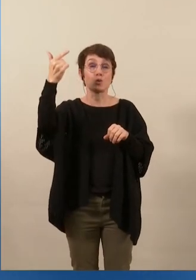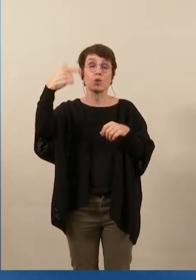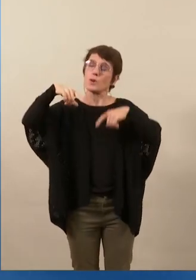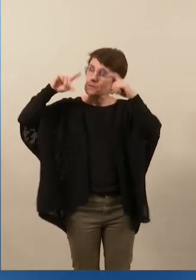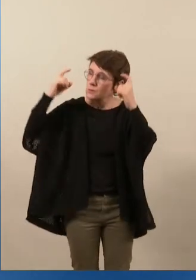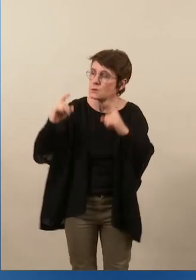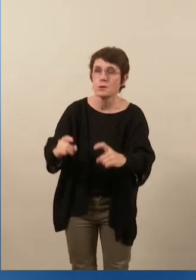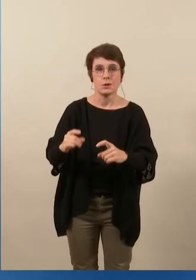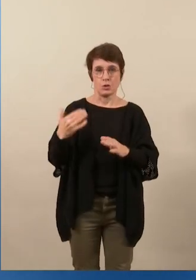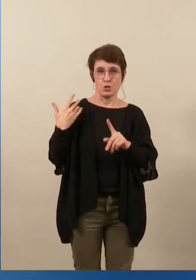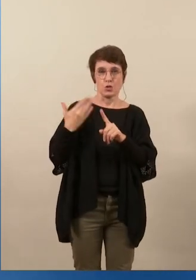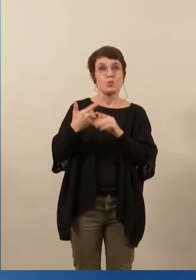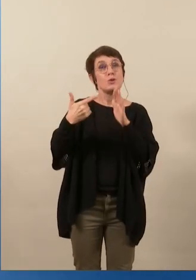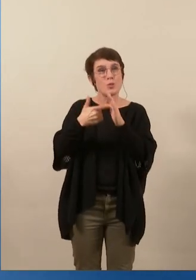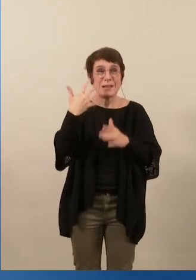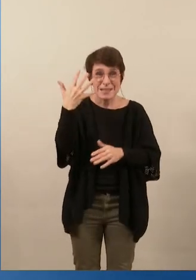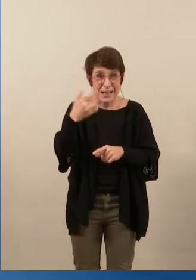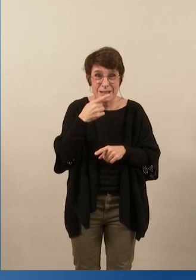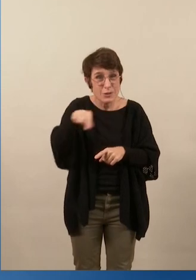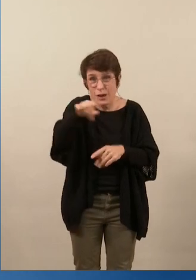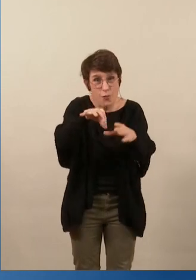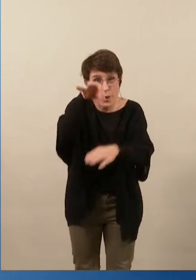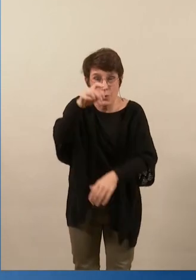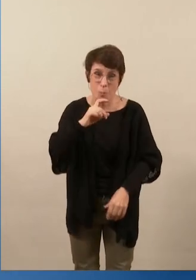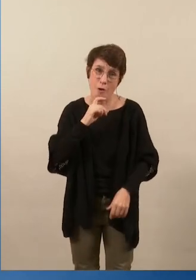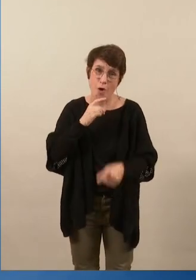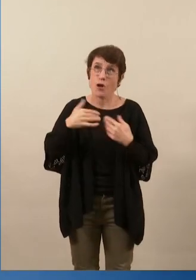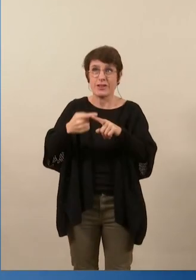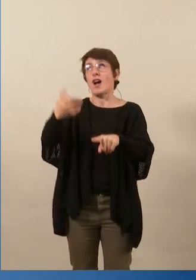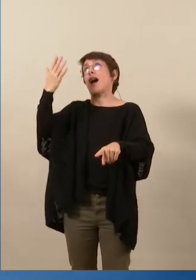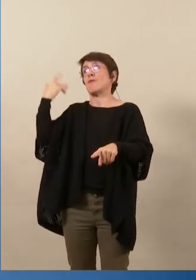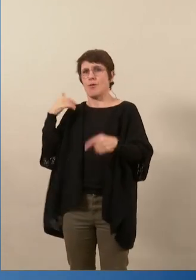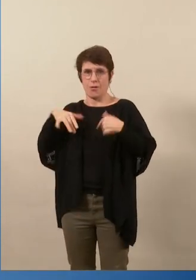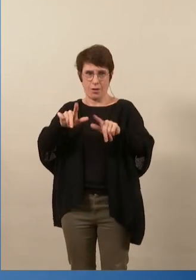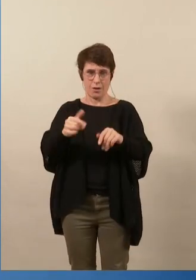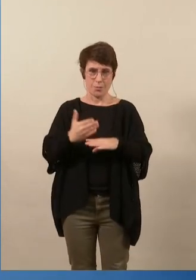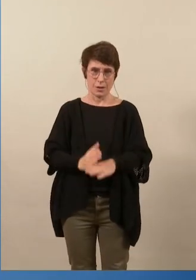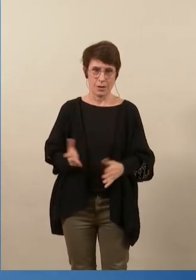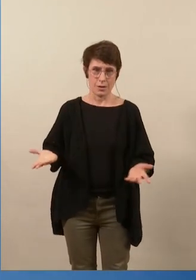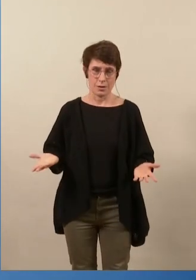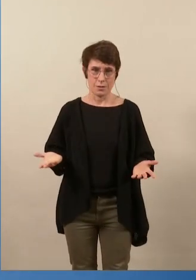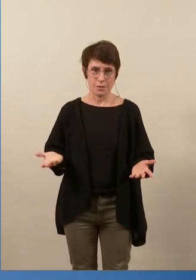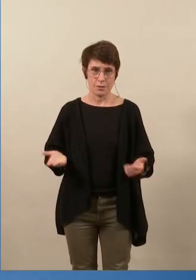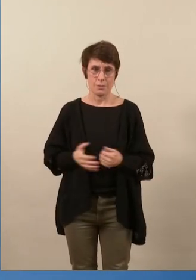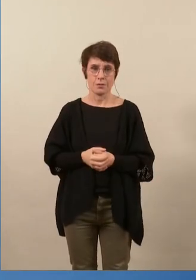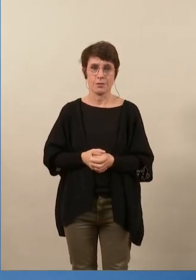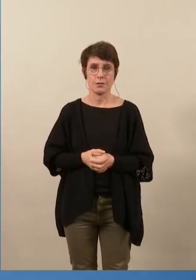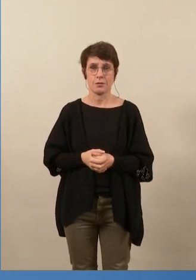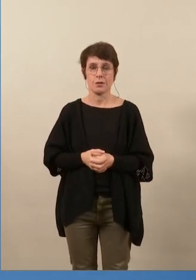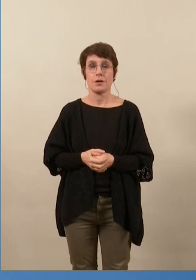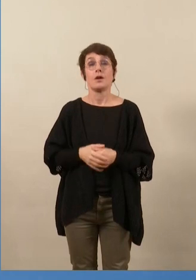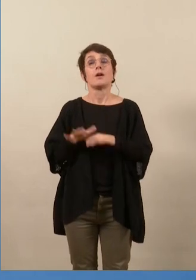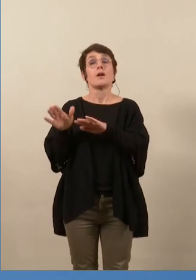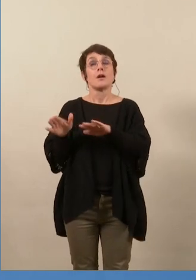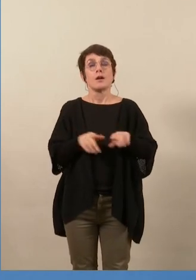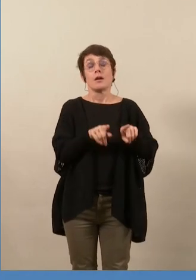2005 soit bien avant vous et comme partout ailleurs on retrouve le gros mensonge